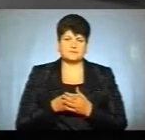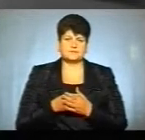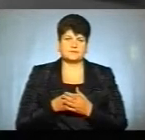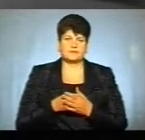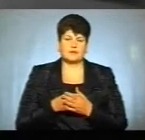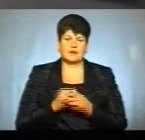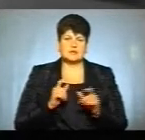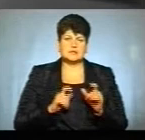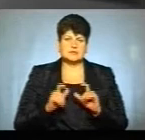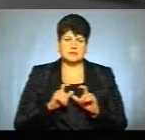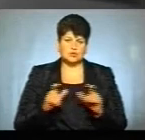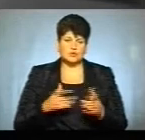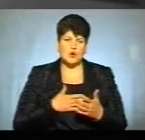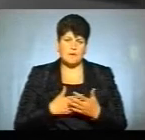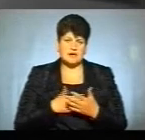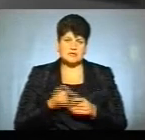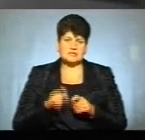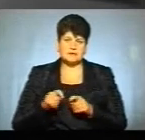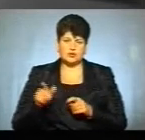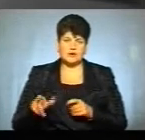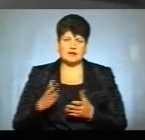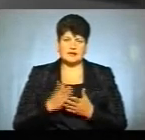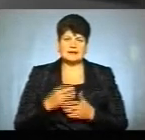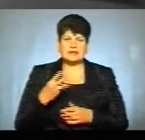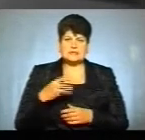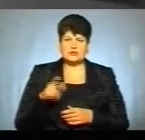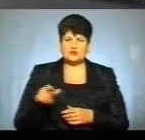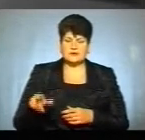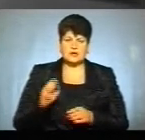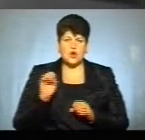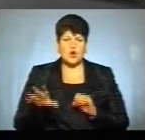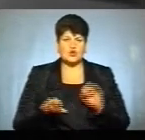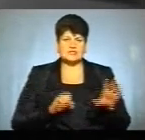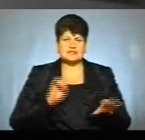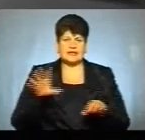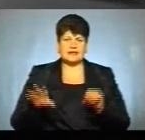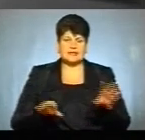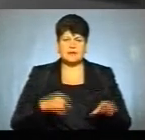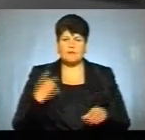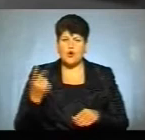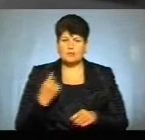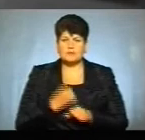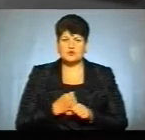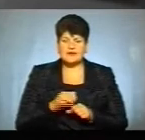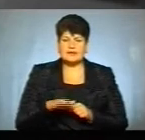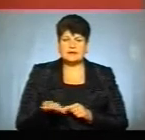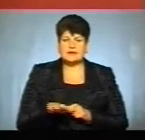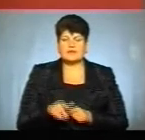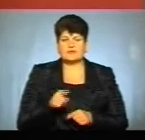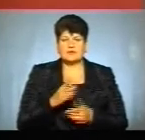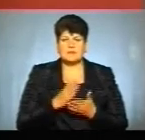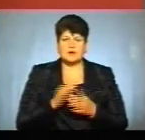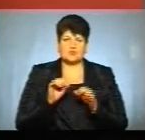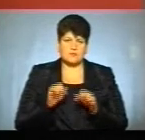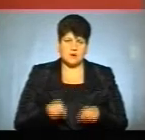є громадські інспектори, 30 чоловік, які розкидані по області, проживають територіально, і вони мають право